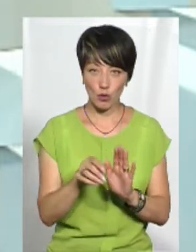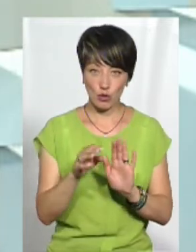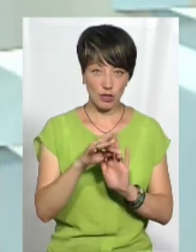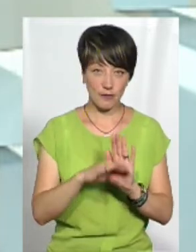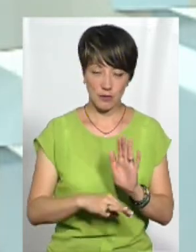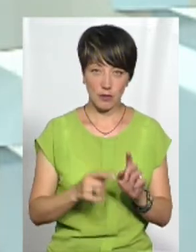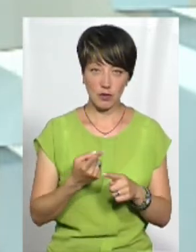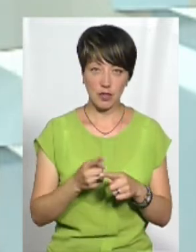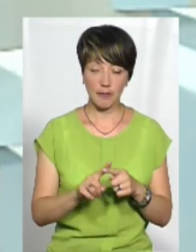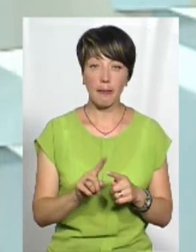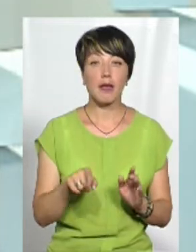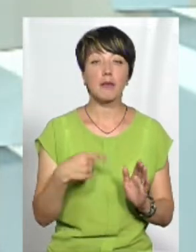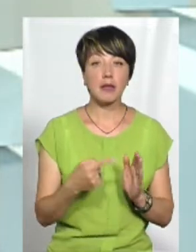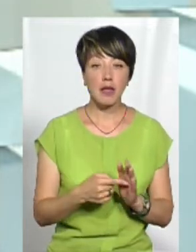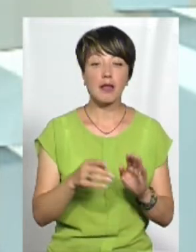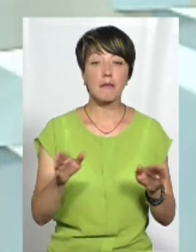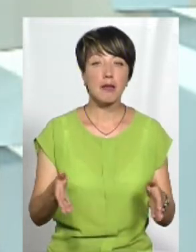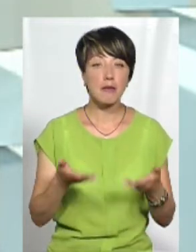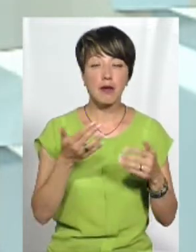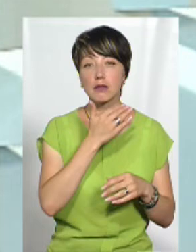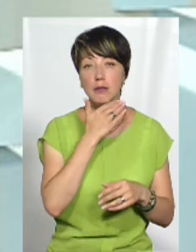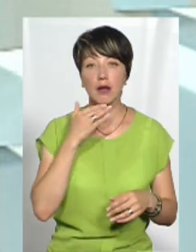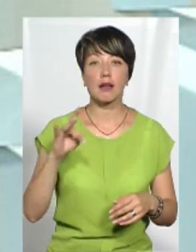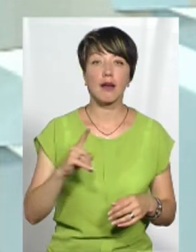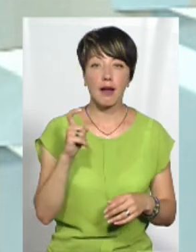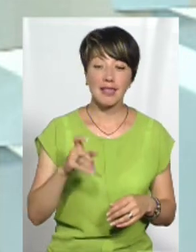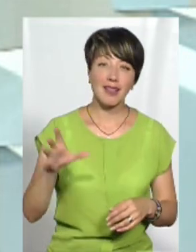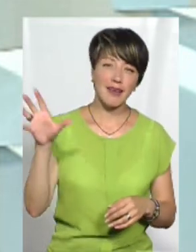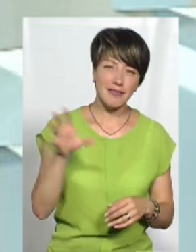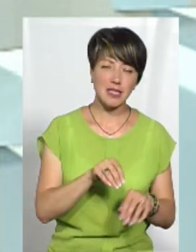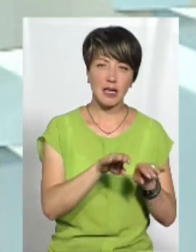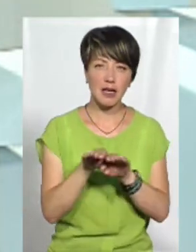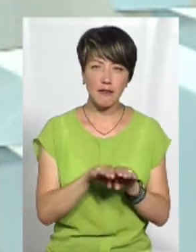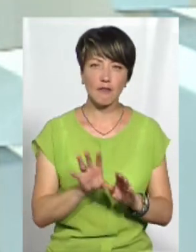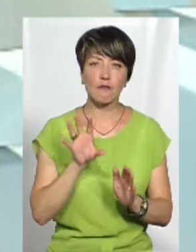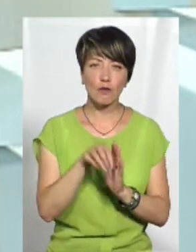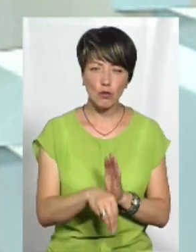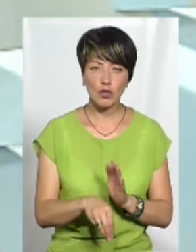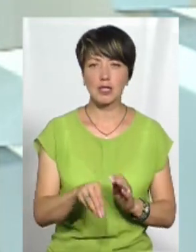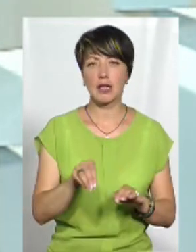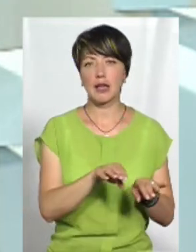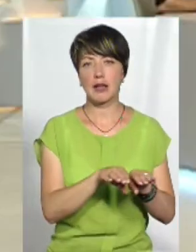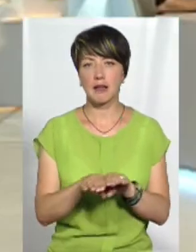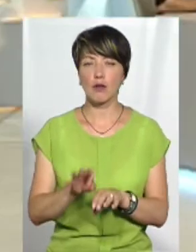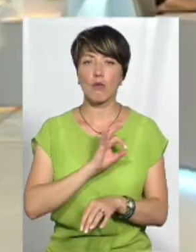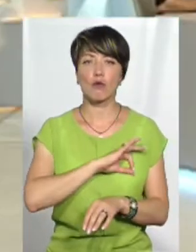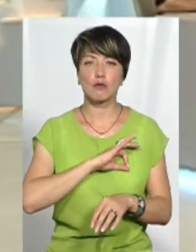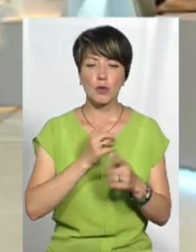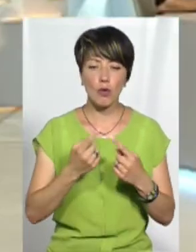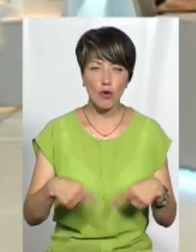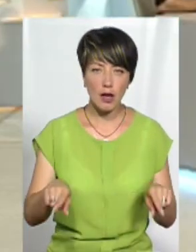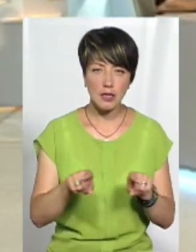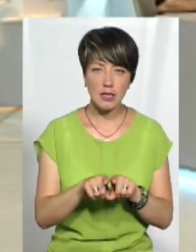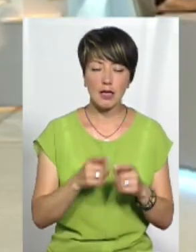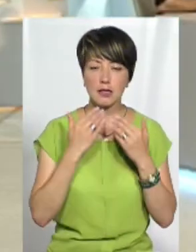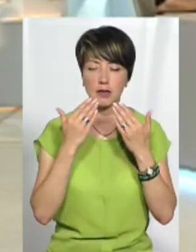стороною. Питання піднімалось неодноразово на всіх рівнях, в тому числі на рівні і профспілкової